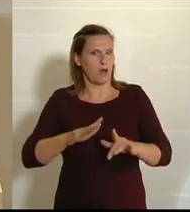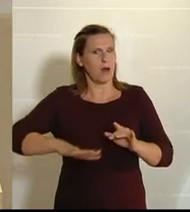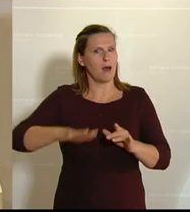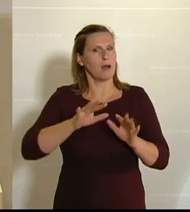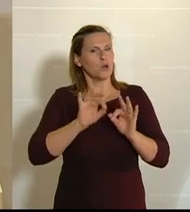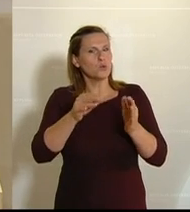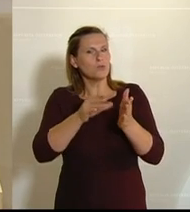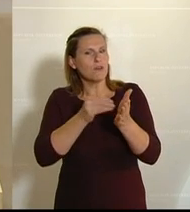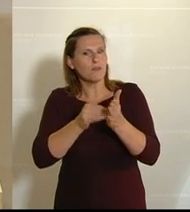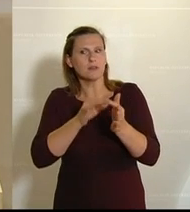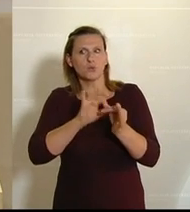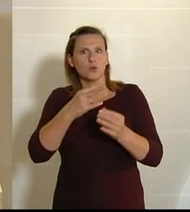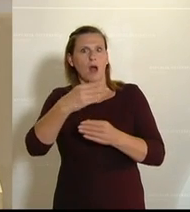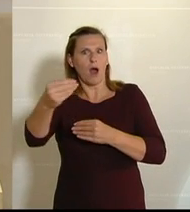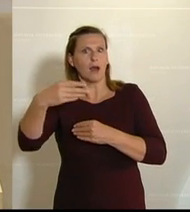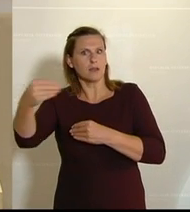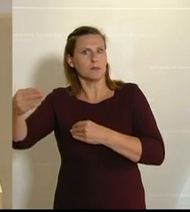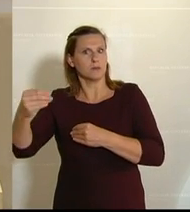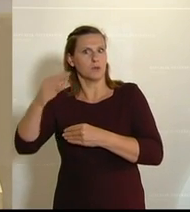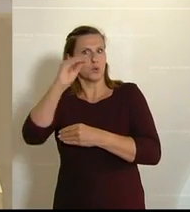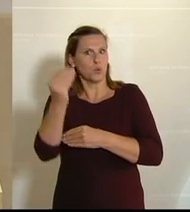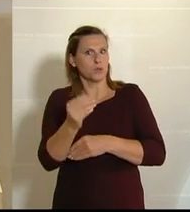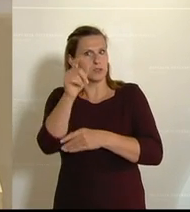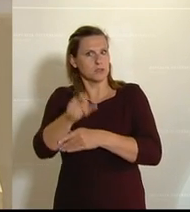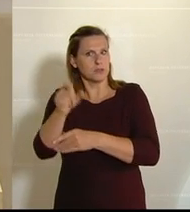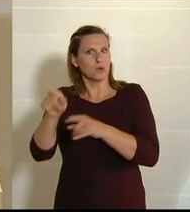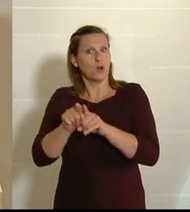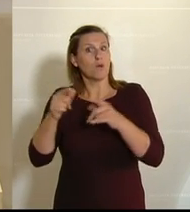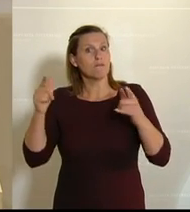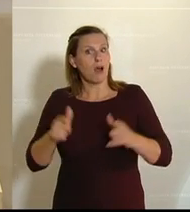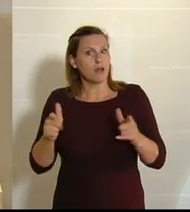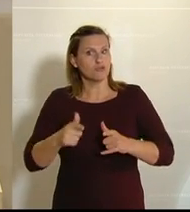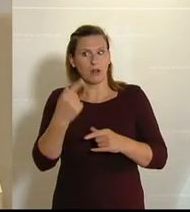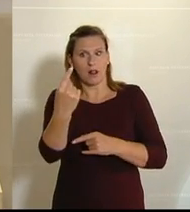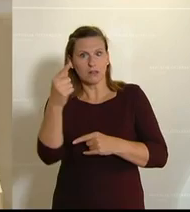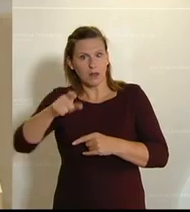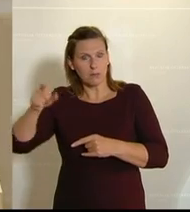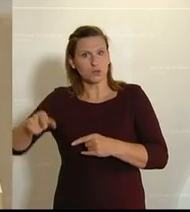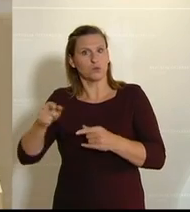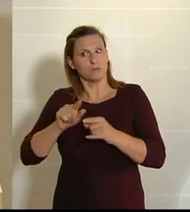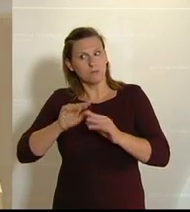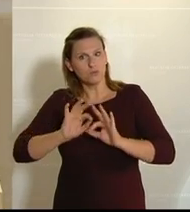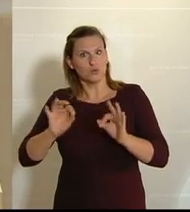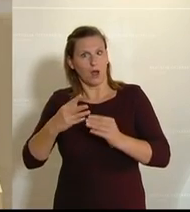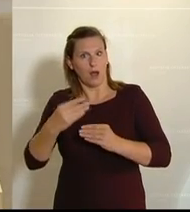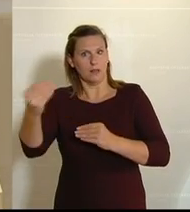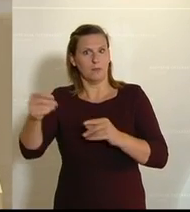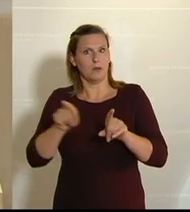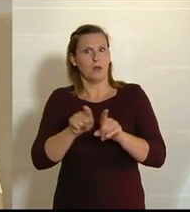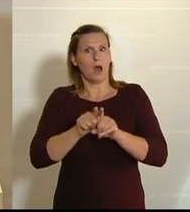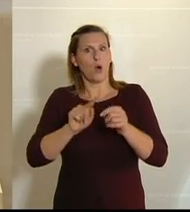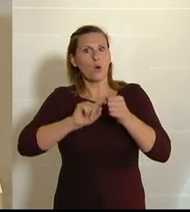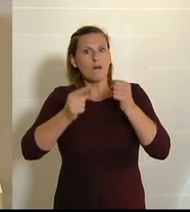die gut angenommen wird von den Künstlerinnen und Künstlern und vor allem von den Veranstalterinnen. Wir haben einen Überbrückungsfonds für